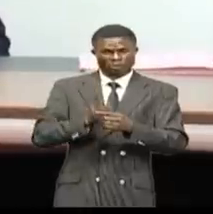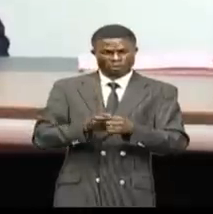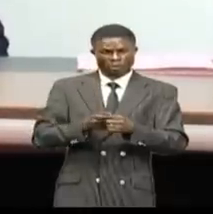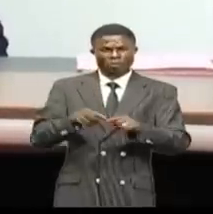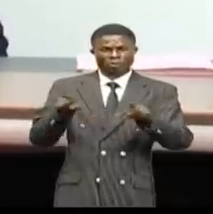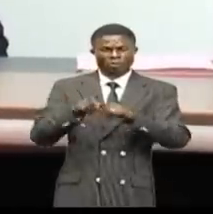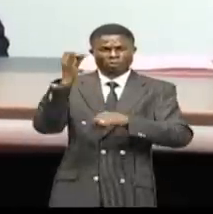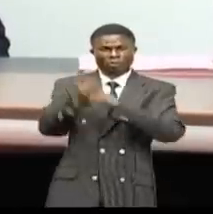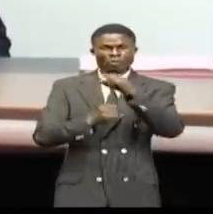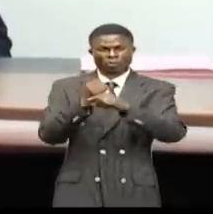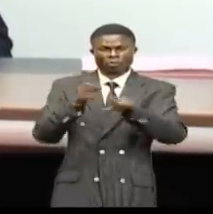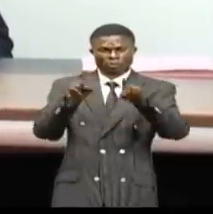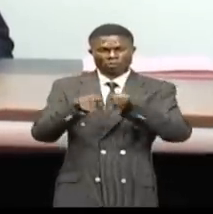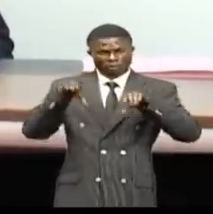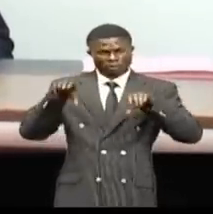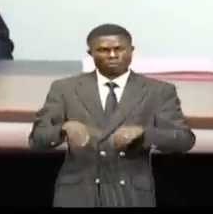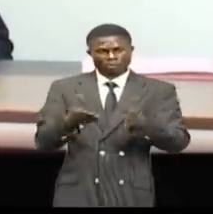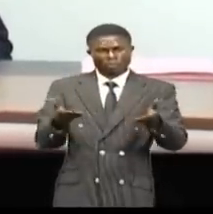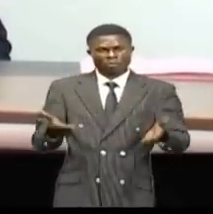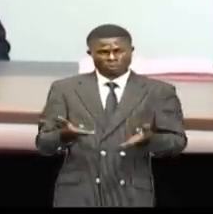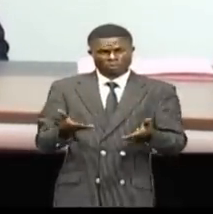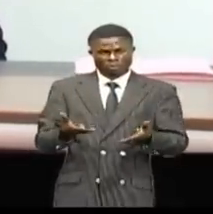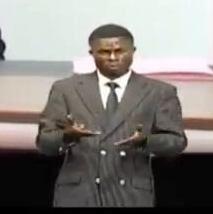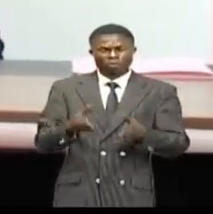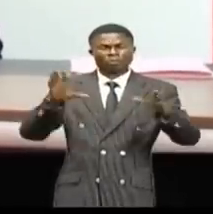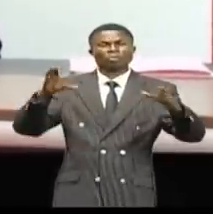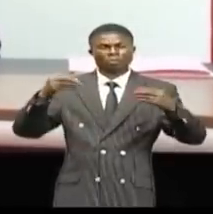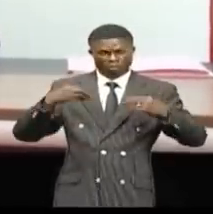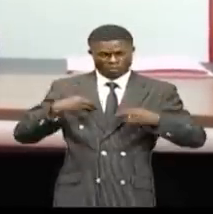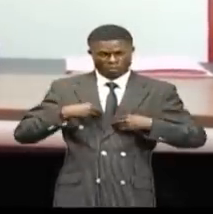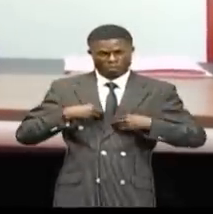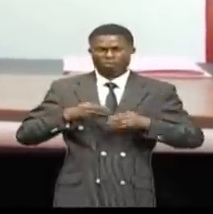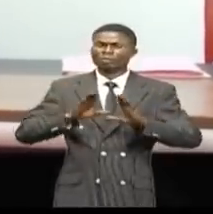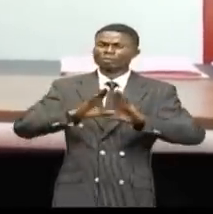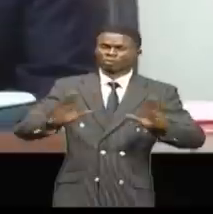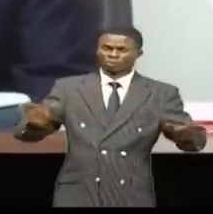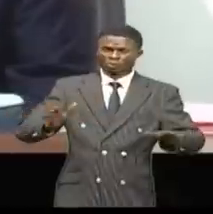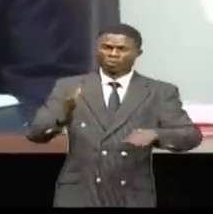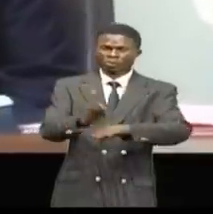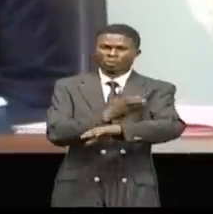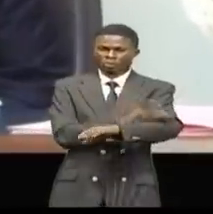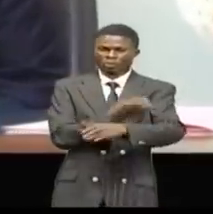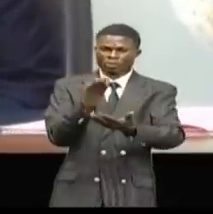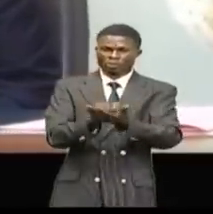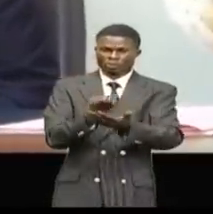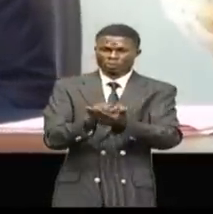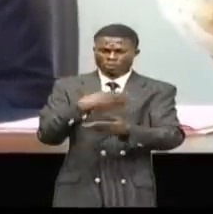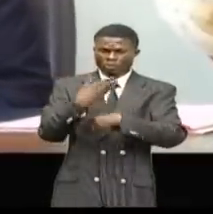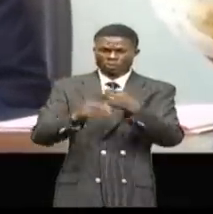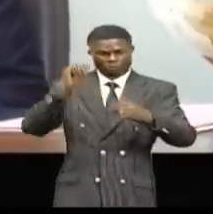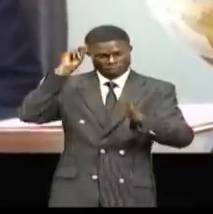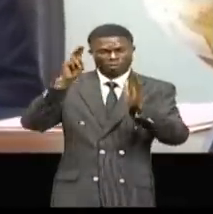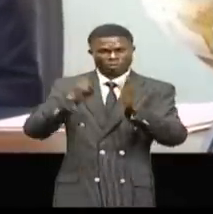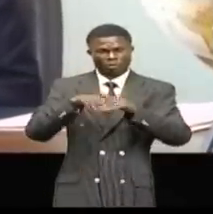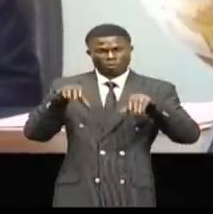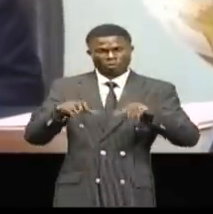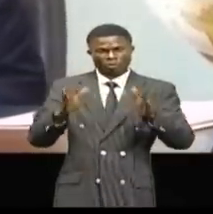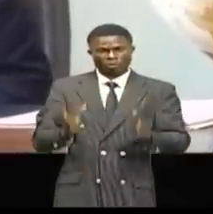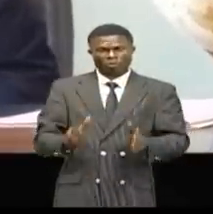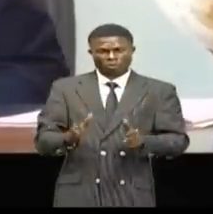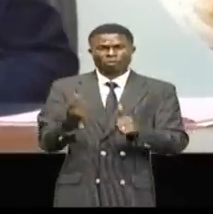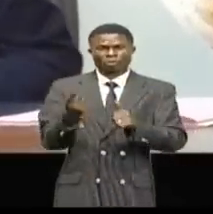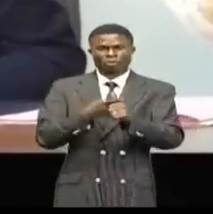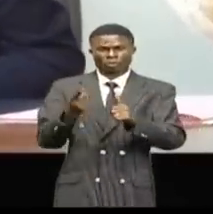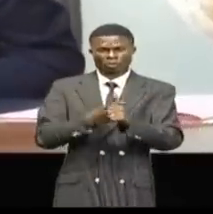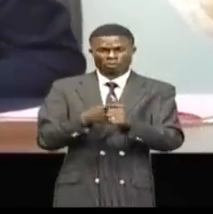niveau international que national, et certifié les performances macroéconomiques réalisées par le gouvernement,